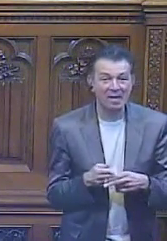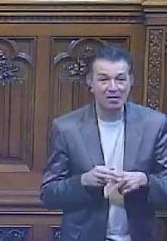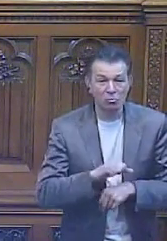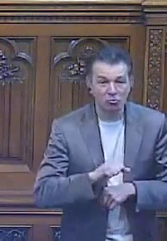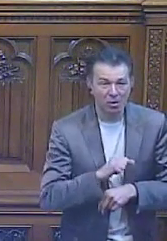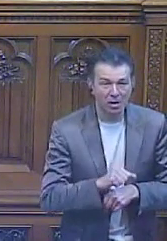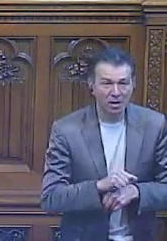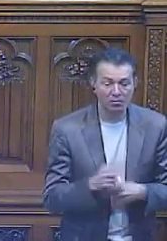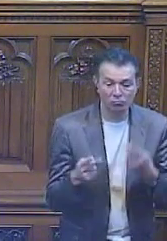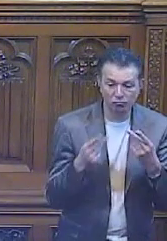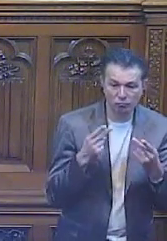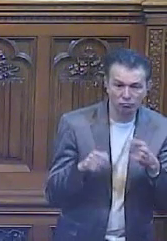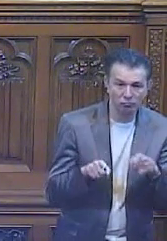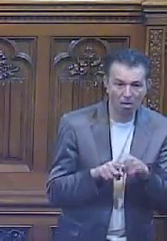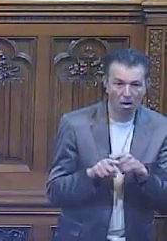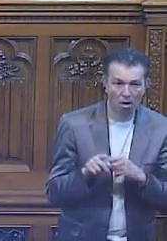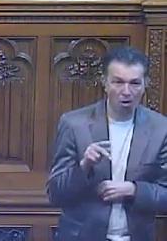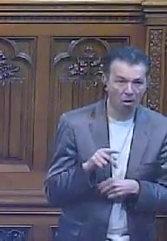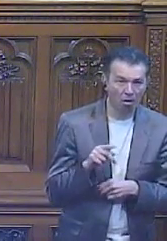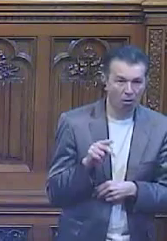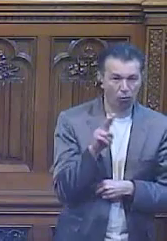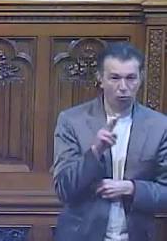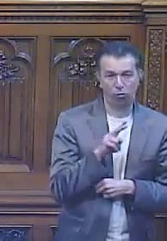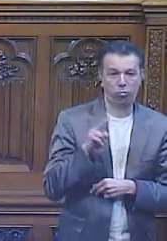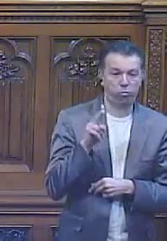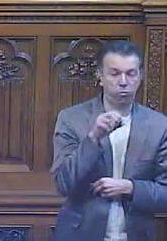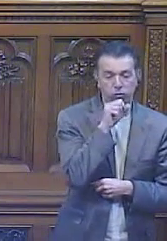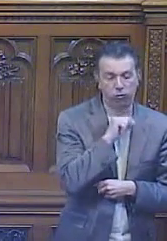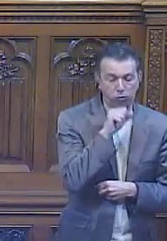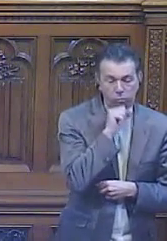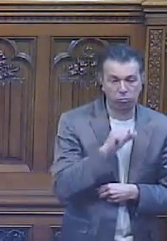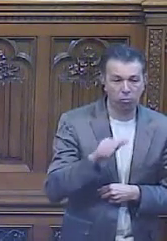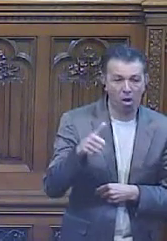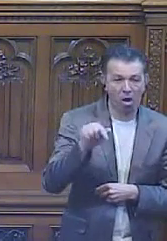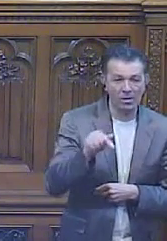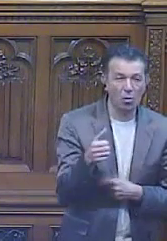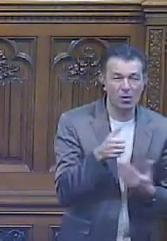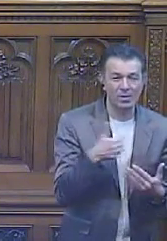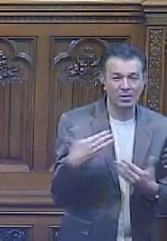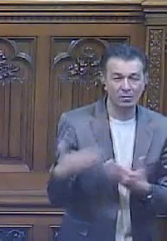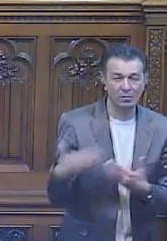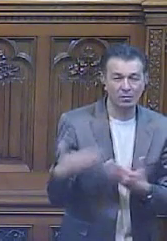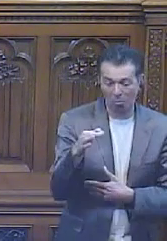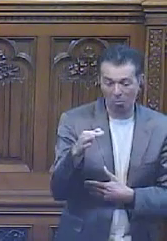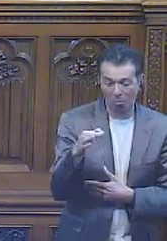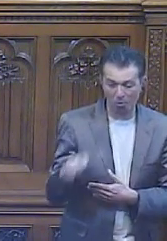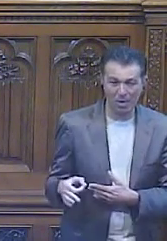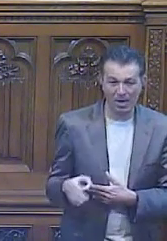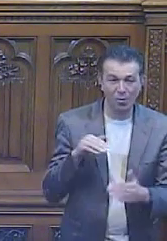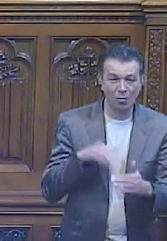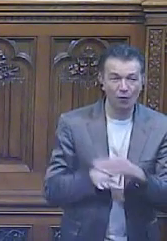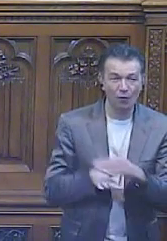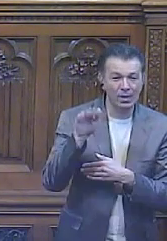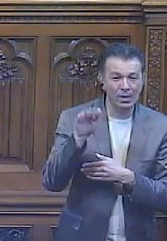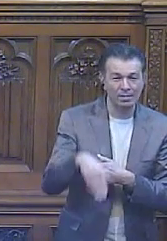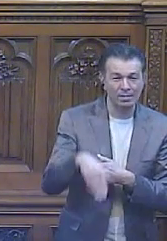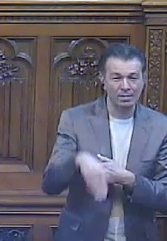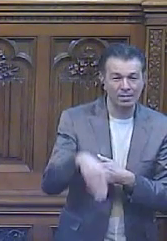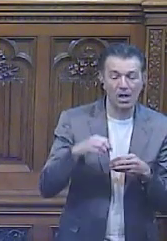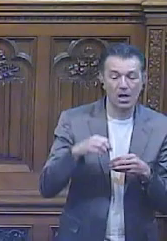sondern sowieso auch schon da bummvoll angesoffen war, mit 1,56 Promille im Flüchtlingsheim in